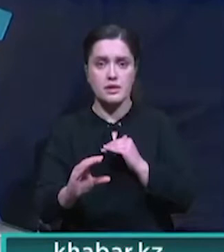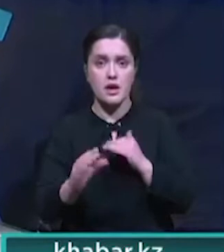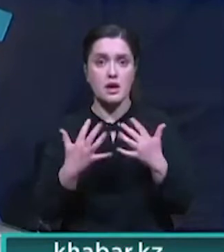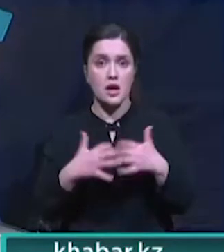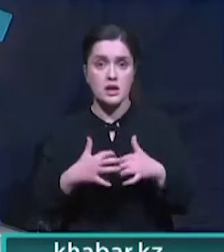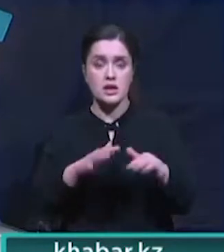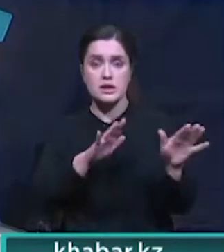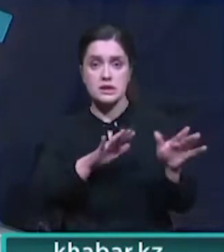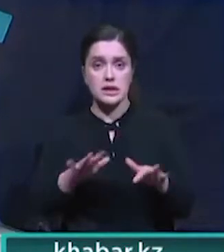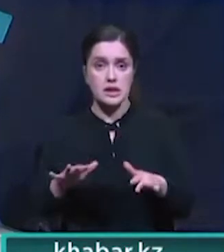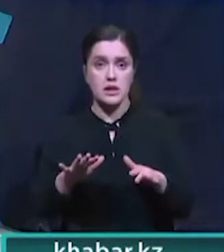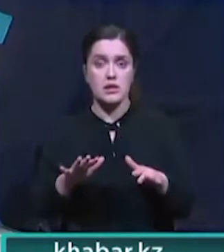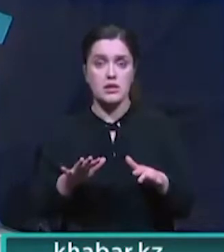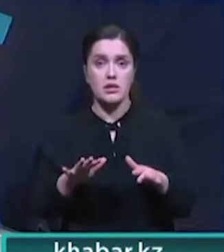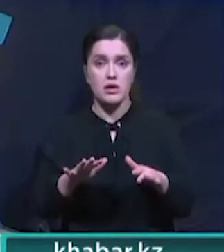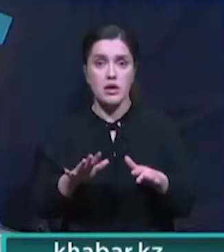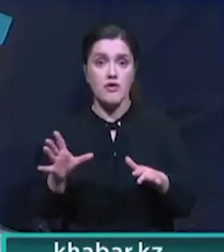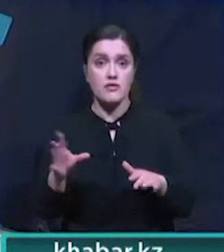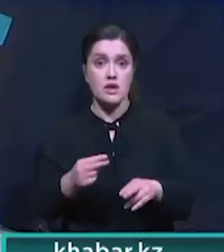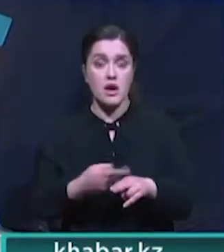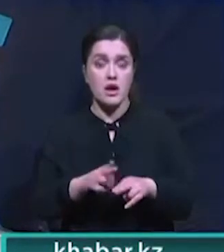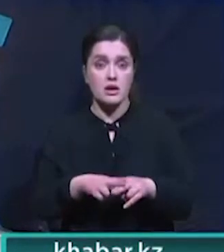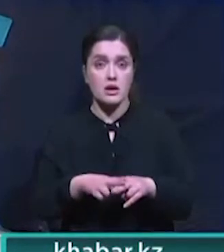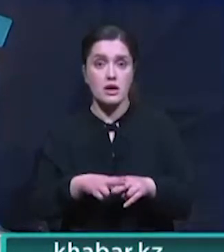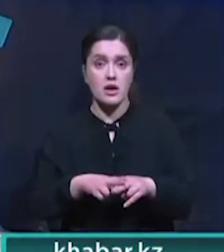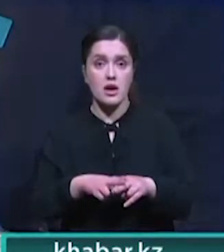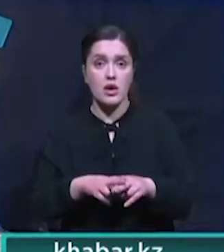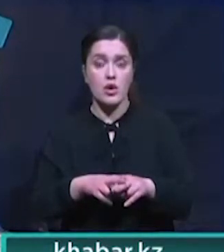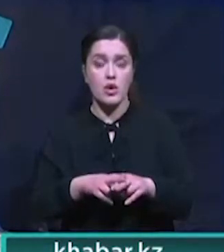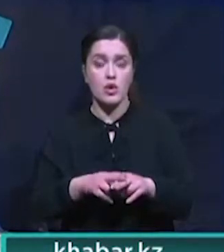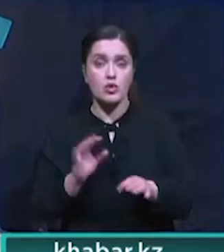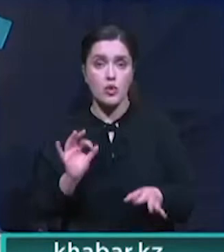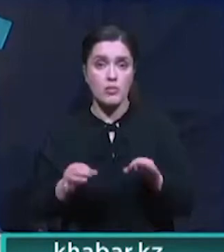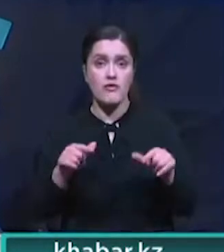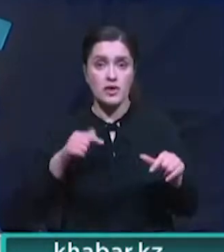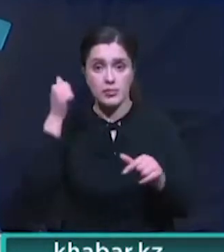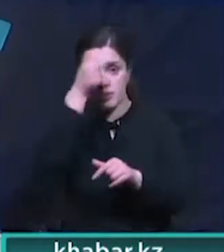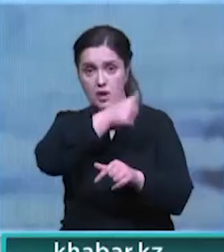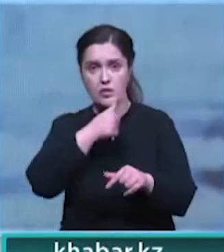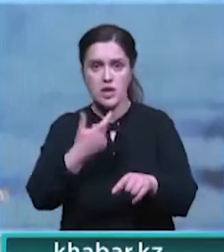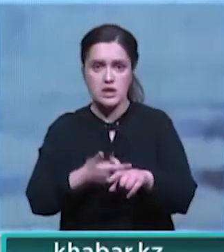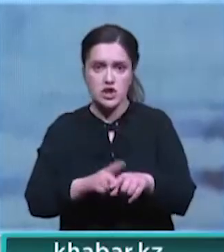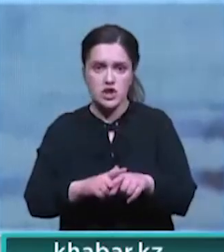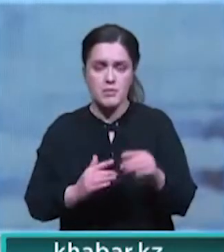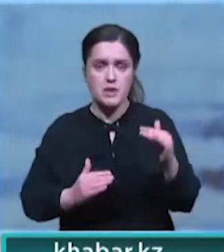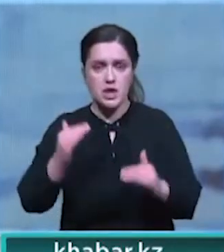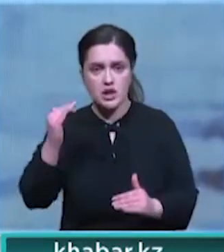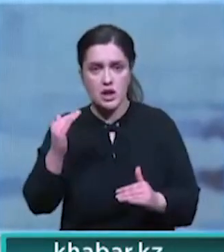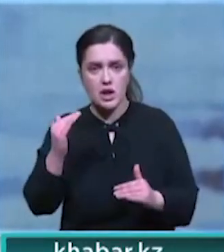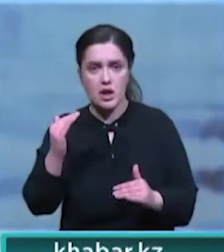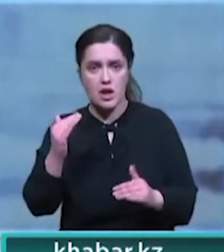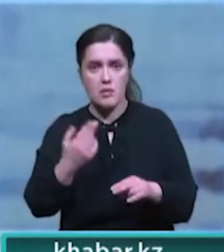количество снега выпавшего и прочее, прочее. Все эти параметры касательно нормы в этом году, они слишком зашкаливают, что создает